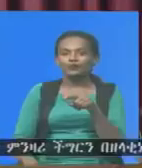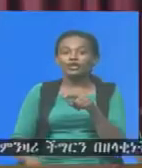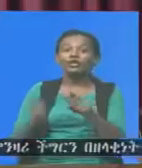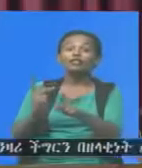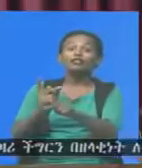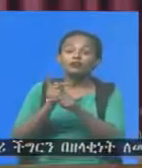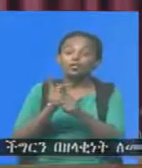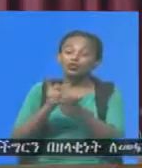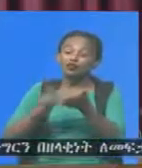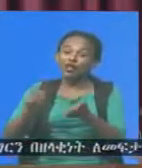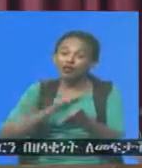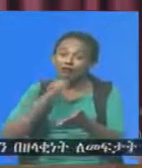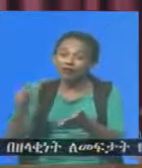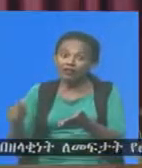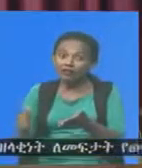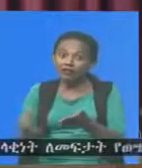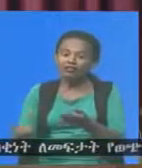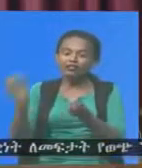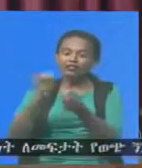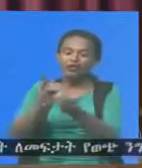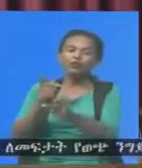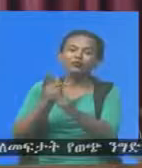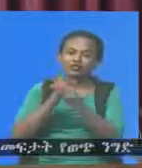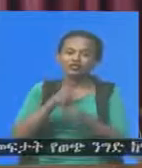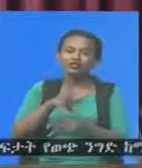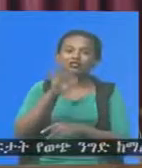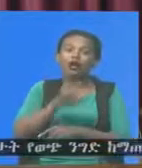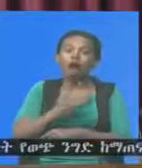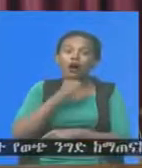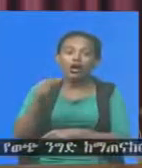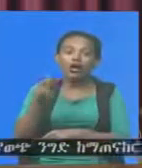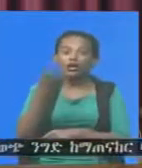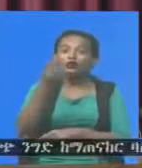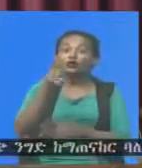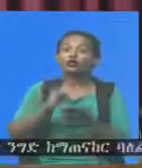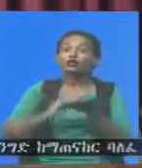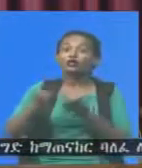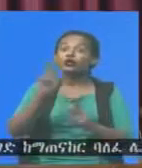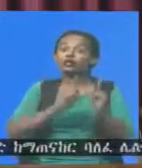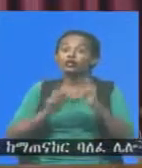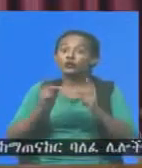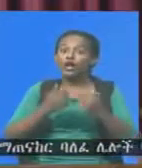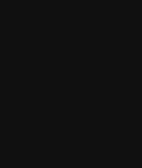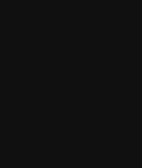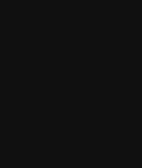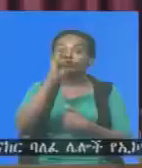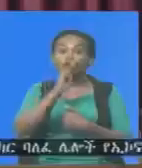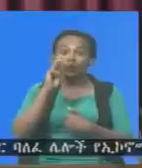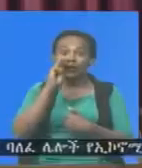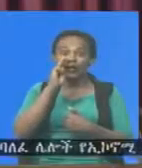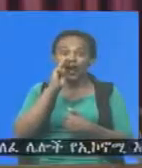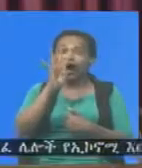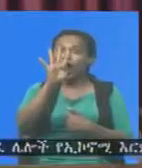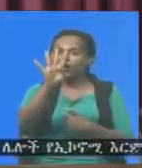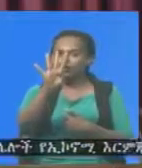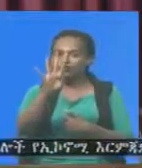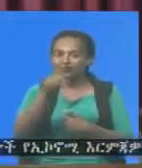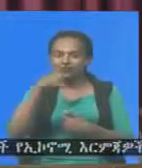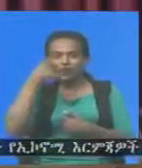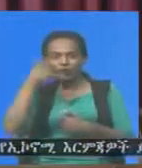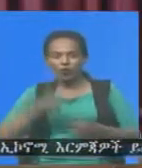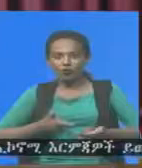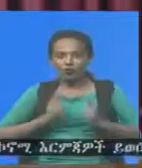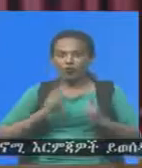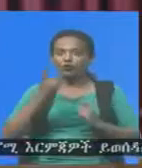ምንም ያልከፈለ ተጨማሪ ብድር ስለማያገኝ 12 ሚሊዮን ህዝብ ያለበት ሶማሊያ 4 ኖሮት 100